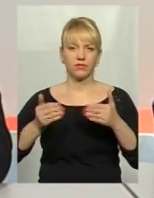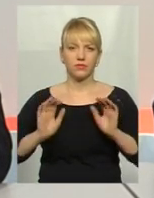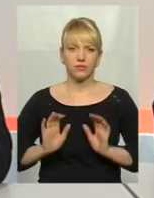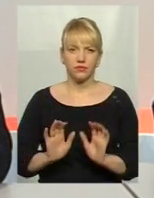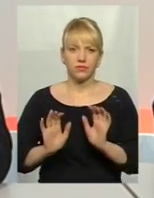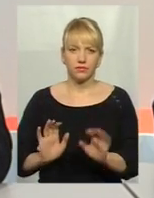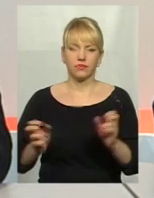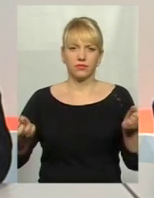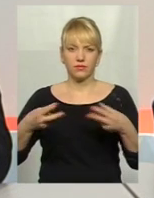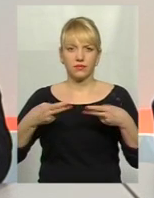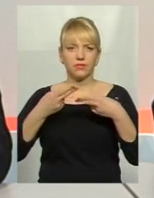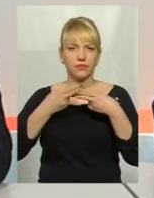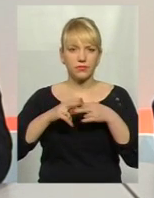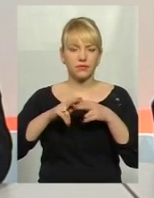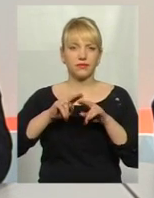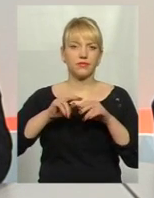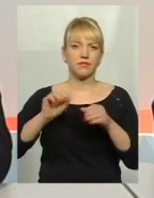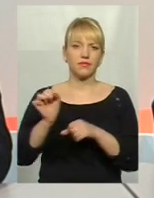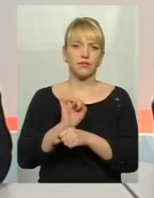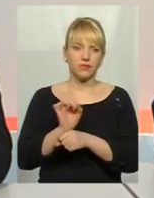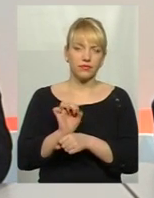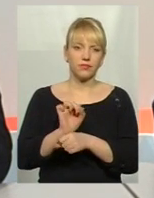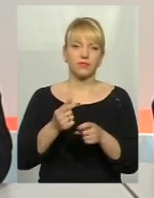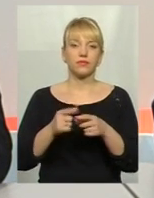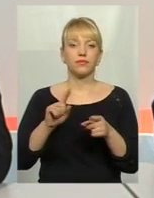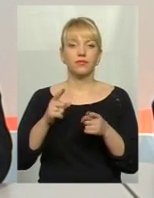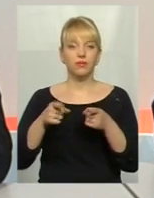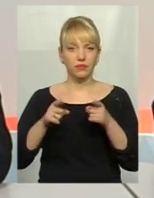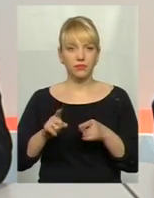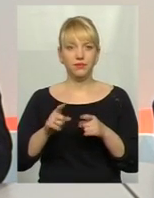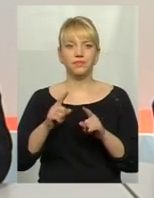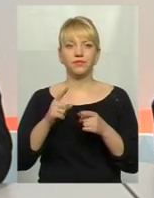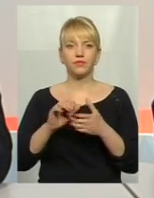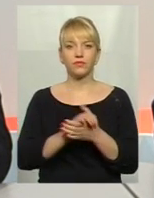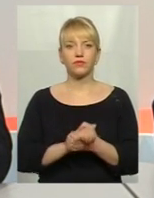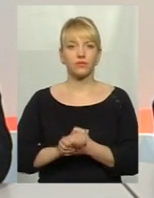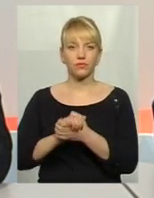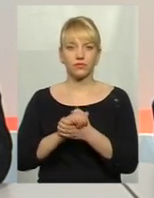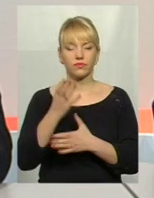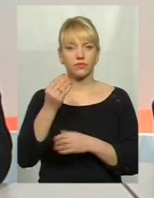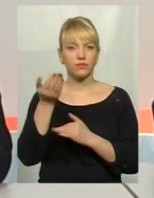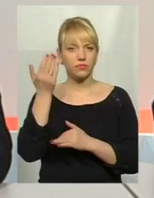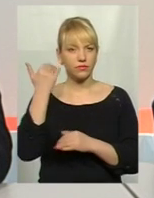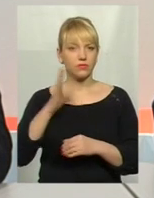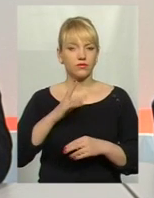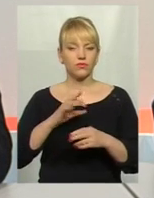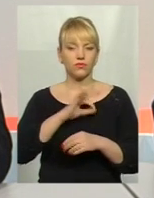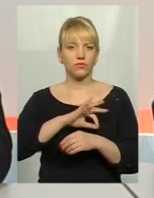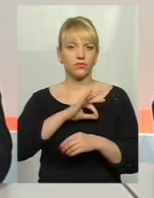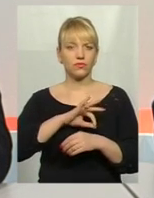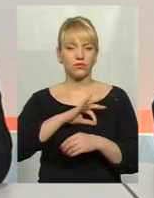автомобілі і все решта. Тому що насправді, будемо відвертими, комунгоспи ще користувалися тією технікою, яка